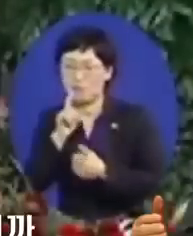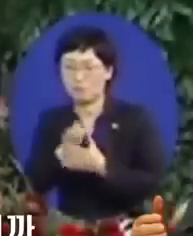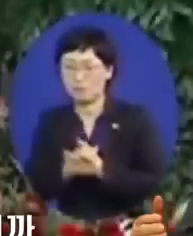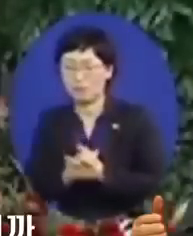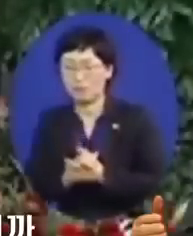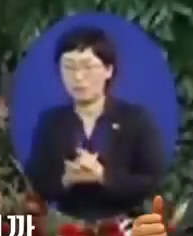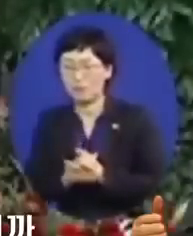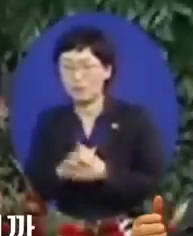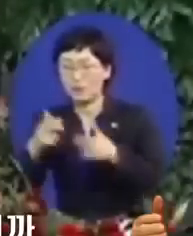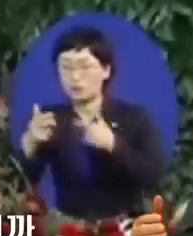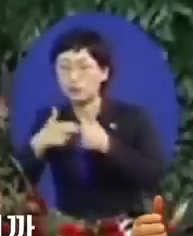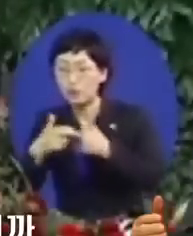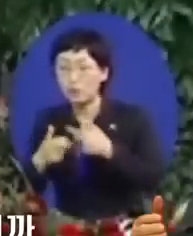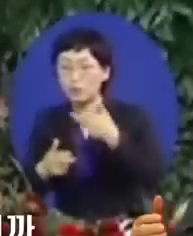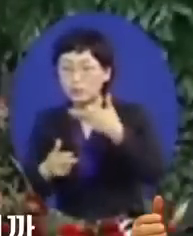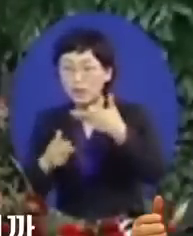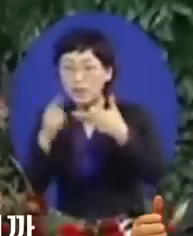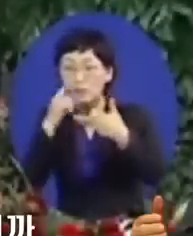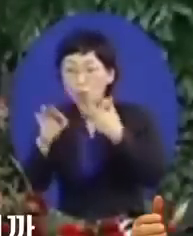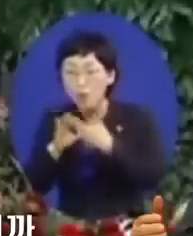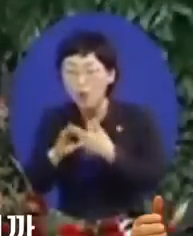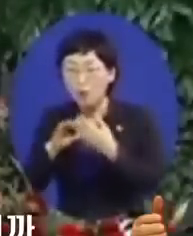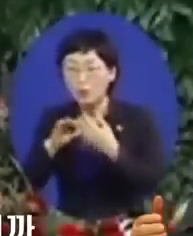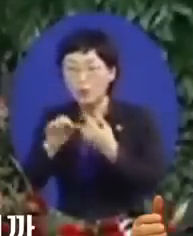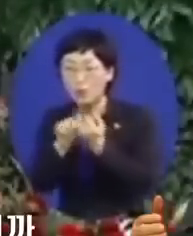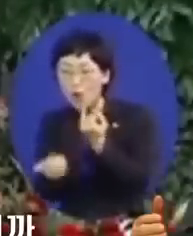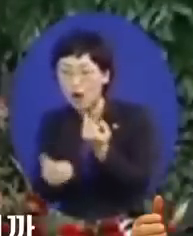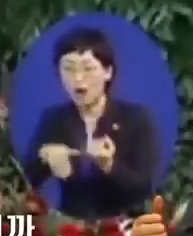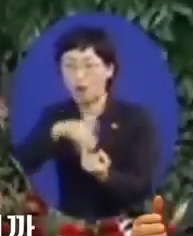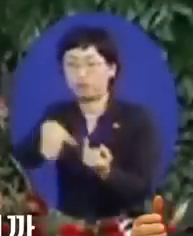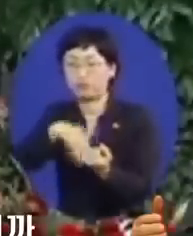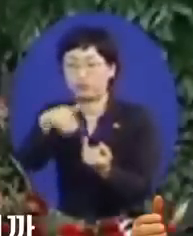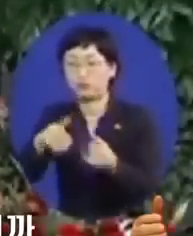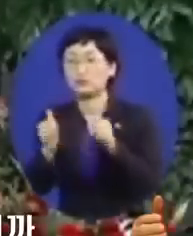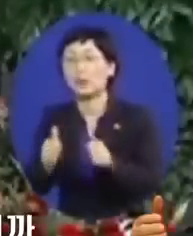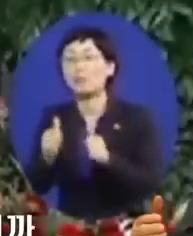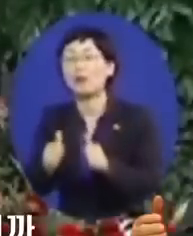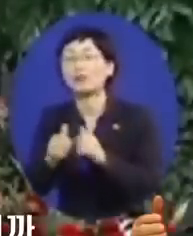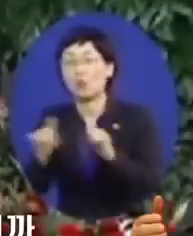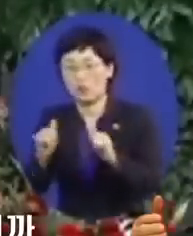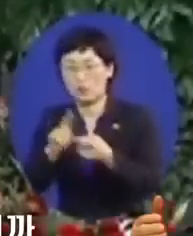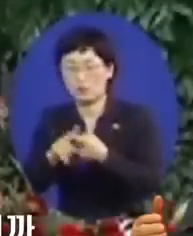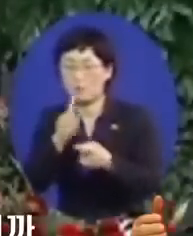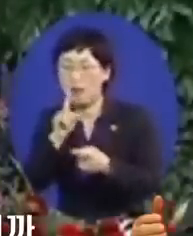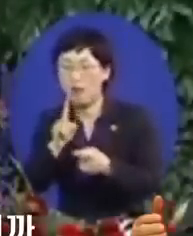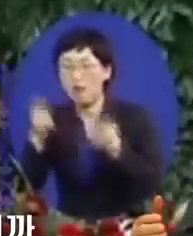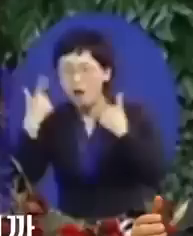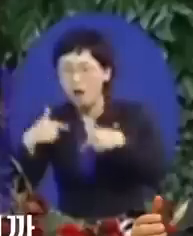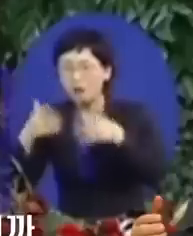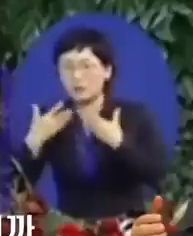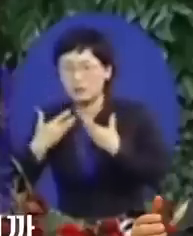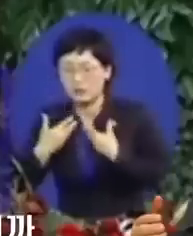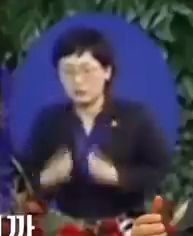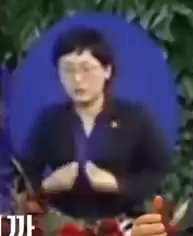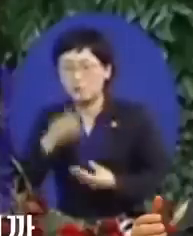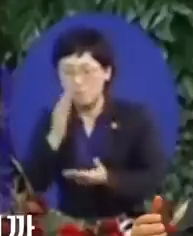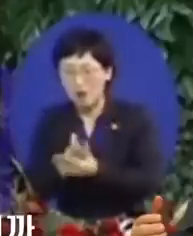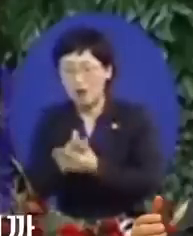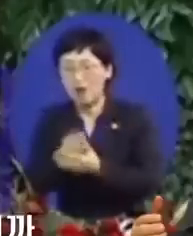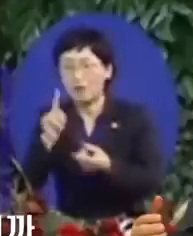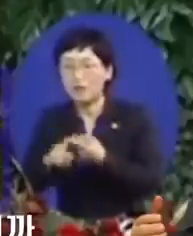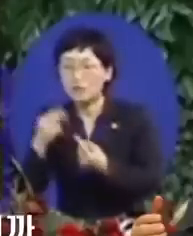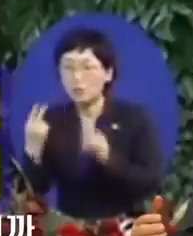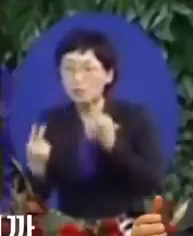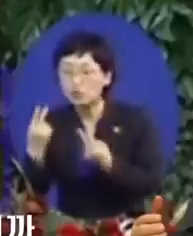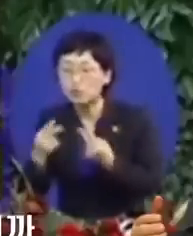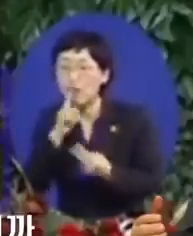누가 보면 18장에 보면 과부와 재판관의 이야기가 있지 않습니까? 항상 기도하고 낙심치 말아야 할 것을 비유로 말씀하여 어떤